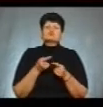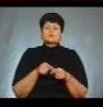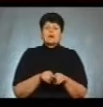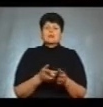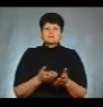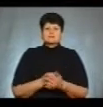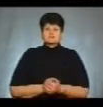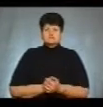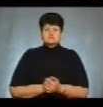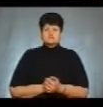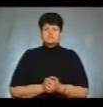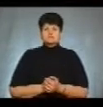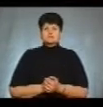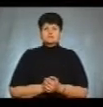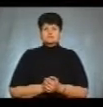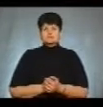відбувається?